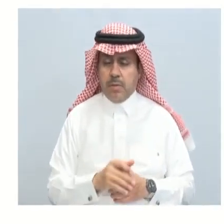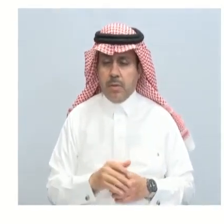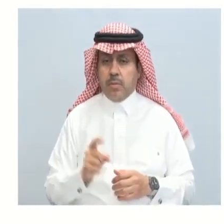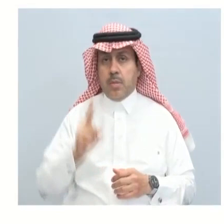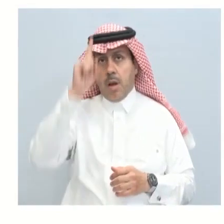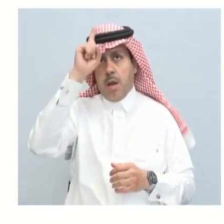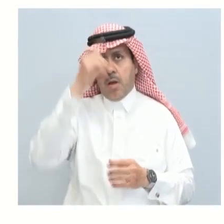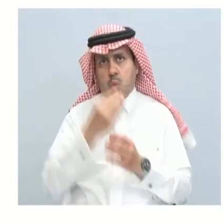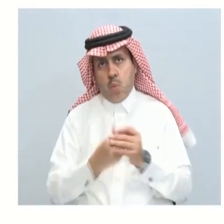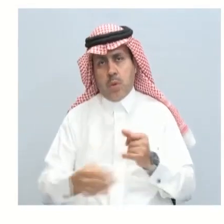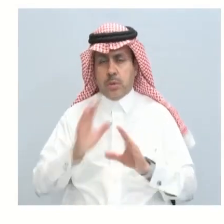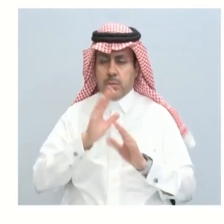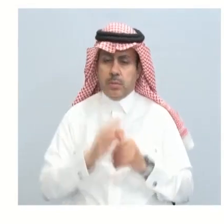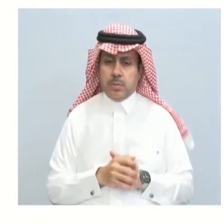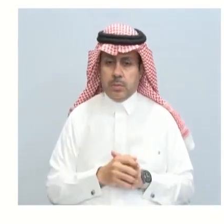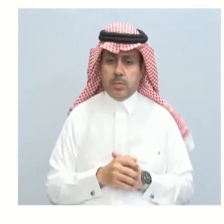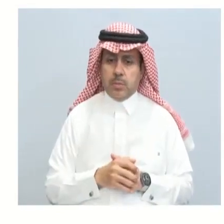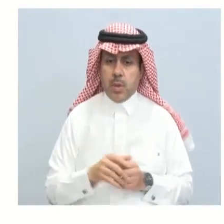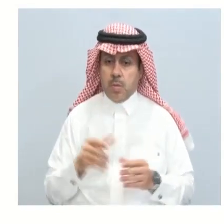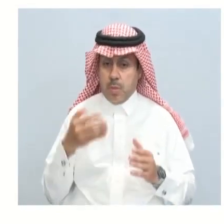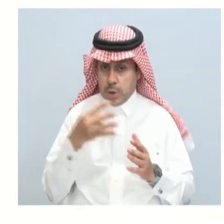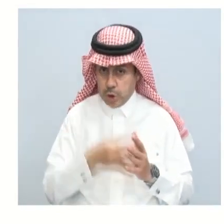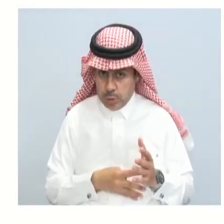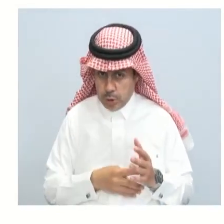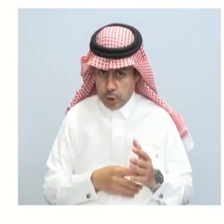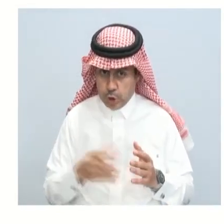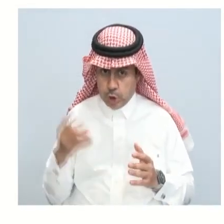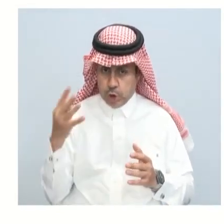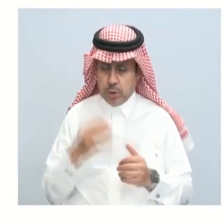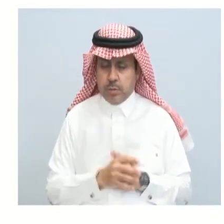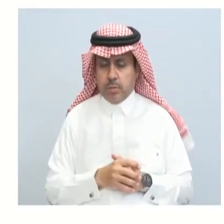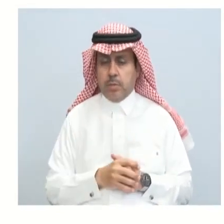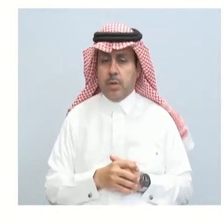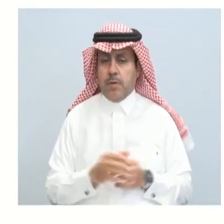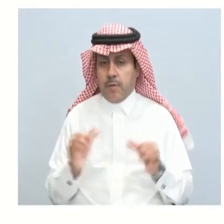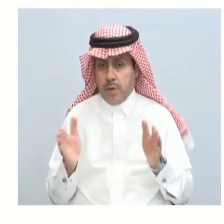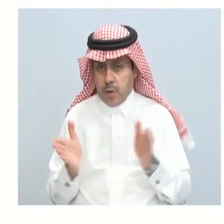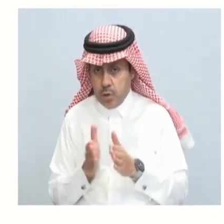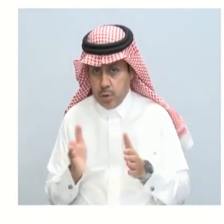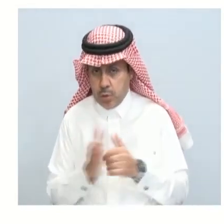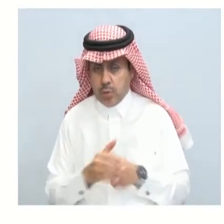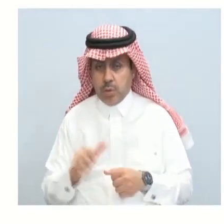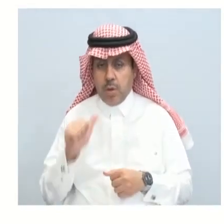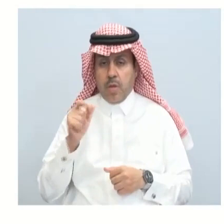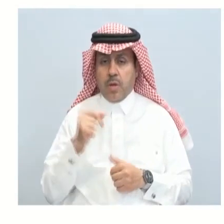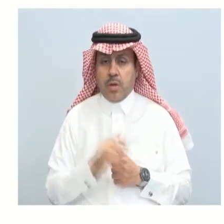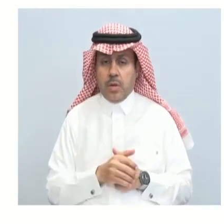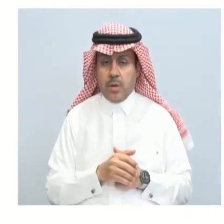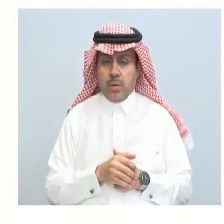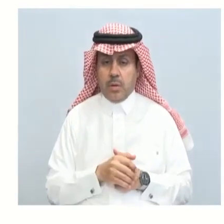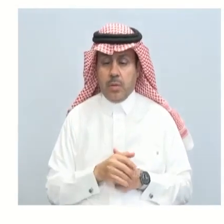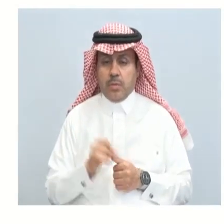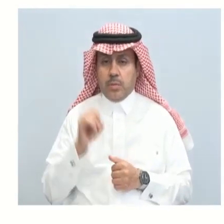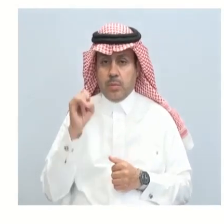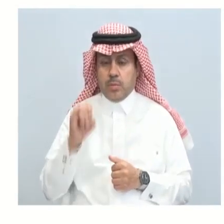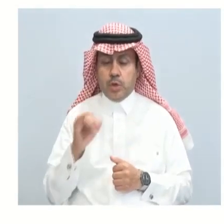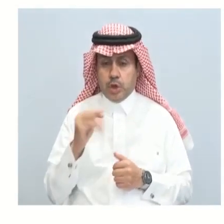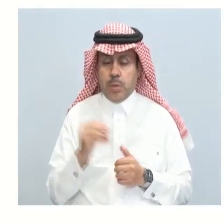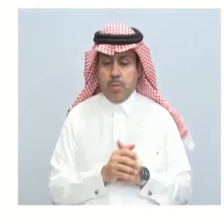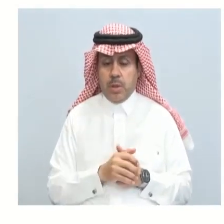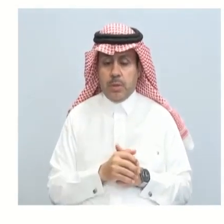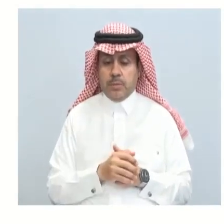بمبرر شرعي وفي حدود ضيقه جدا يقررها جمع من الاطباء